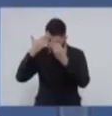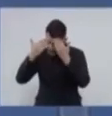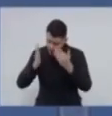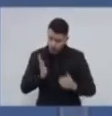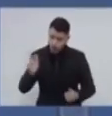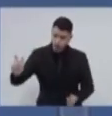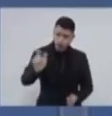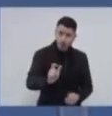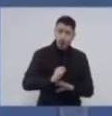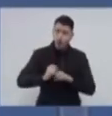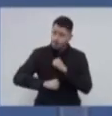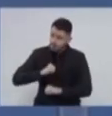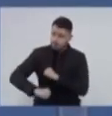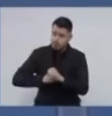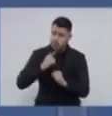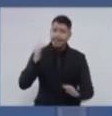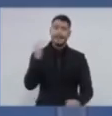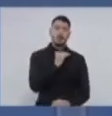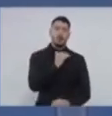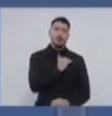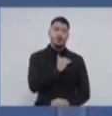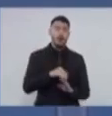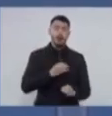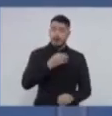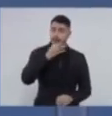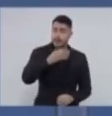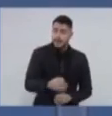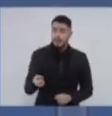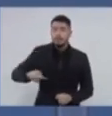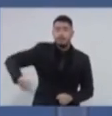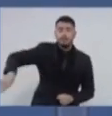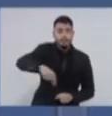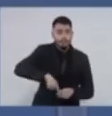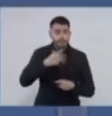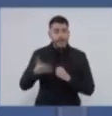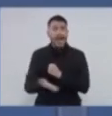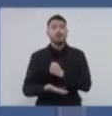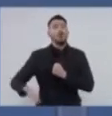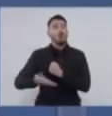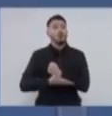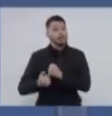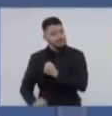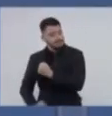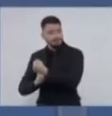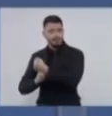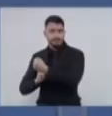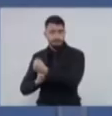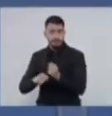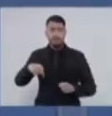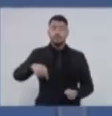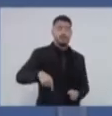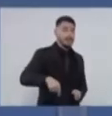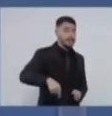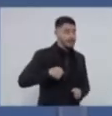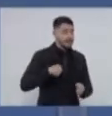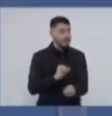λύσεις και δρούμε γρήγορα είχα τονίσει ότι θέμα στο πλευρό των παραγωγών ός απαιτηθεί σήμερα υλοποιώντας αυτές τι